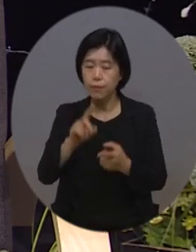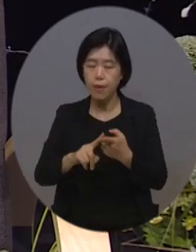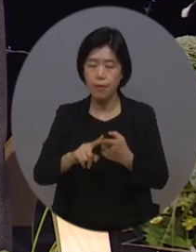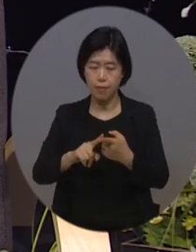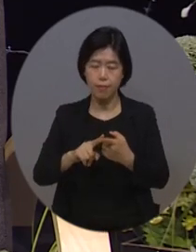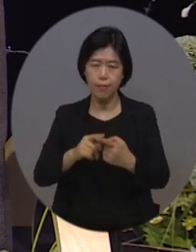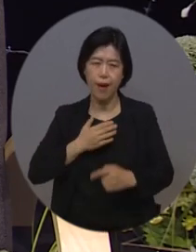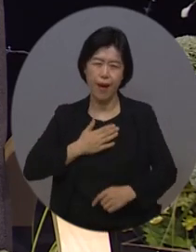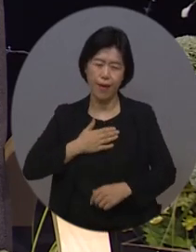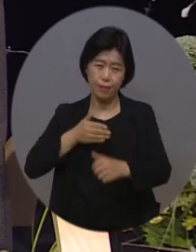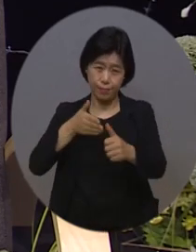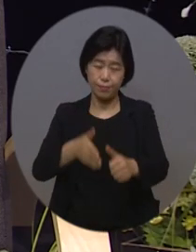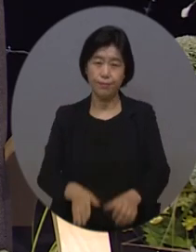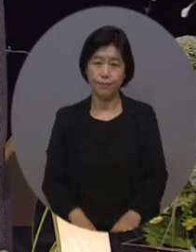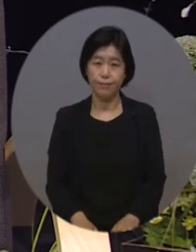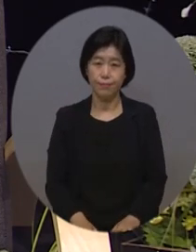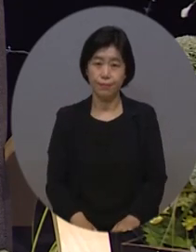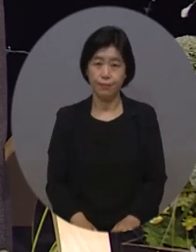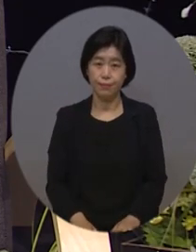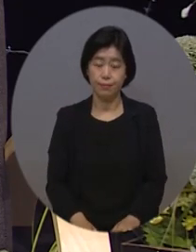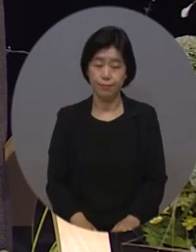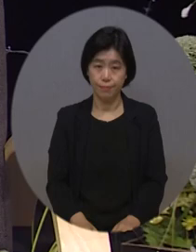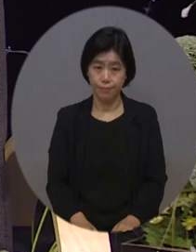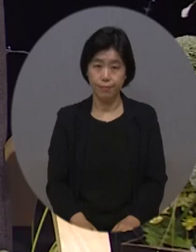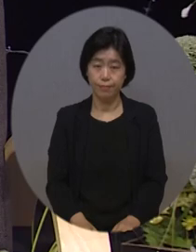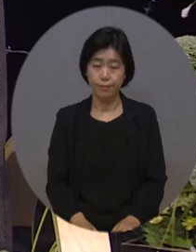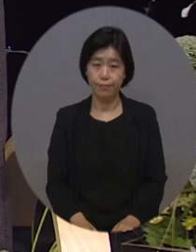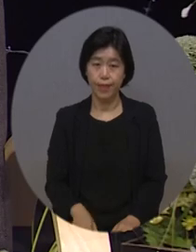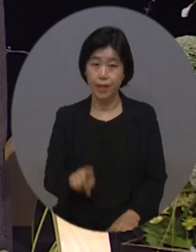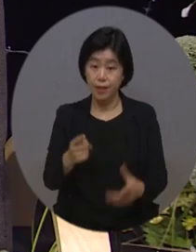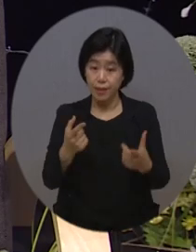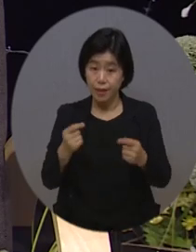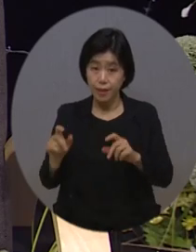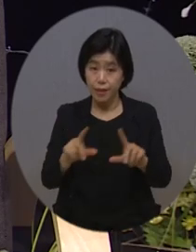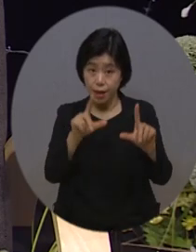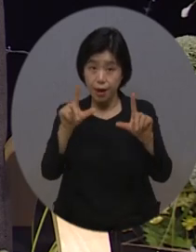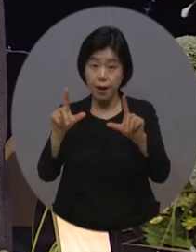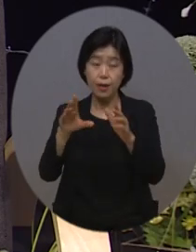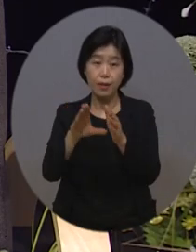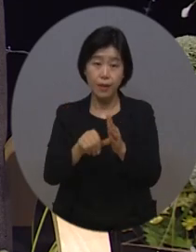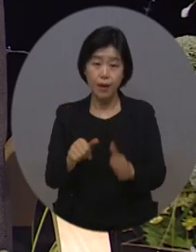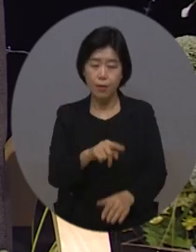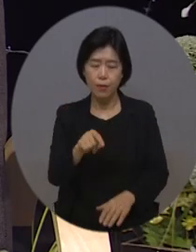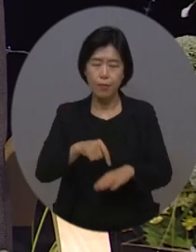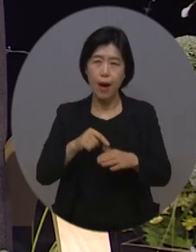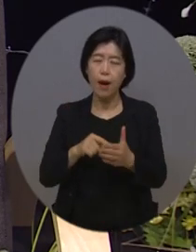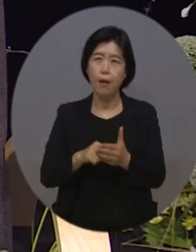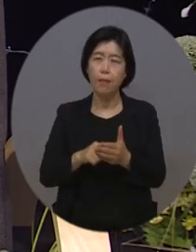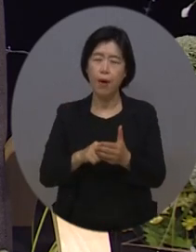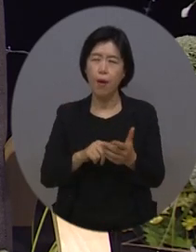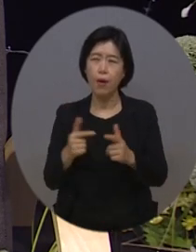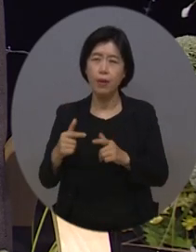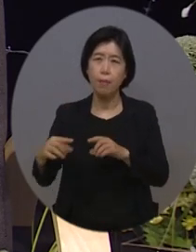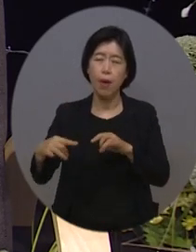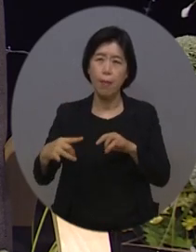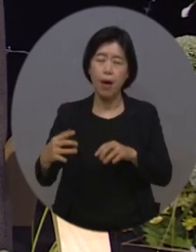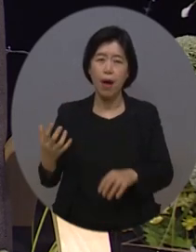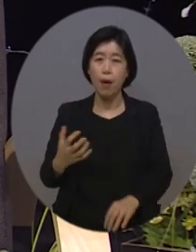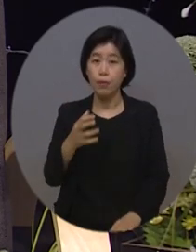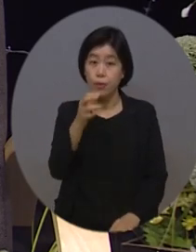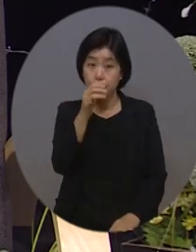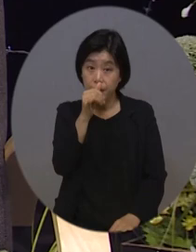그러다가 마음 한 곳이라도 아파지면 잠시 눈을 감고 한숨을 내쉬어 보시기 바랍니다.